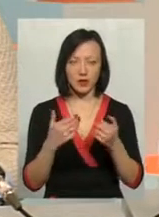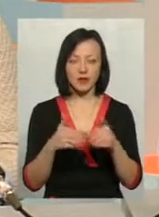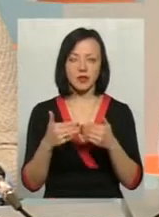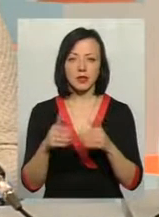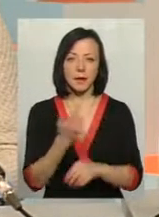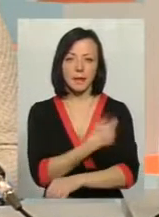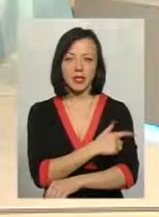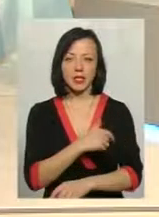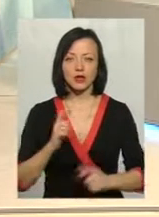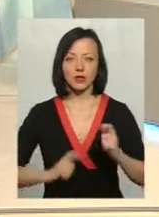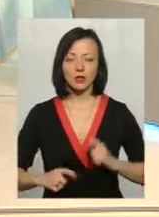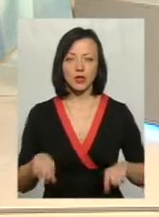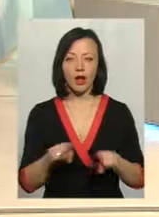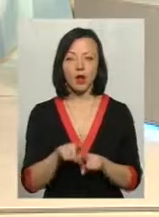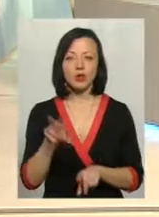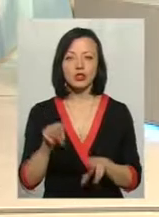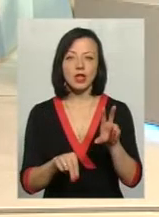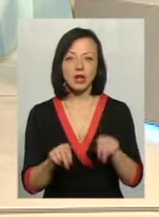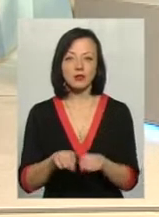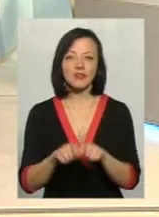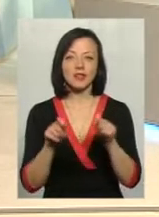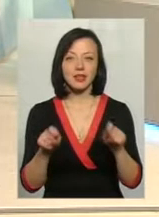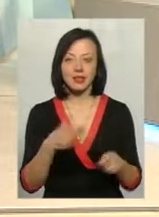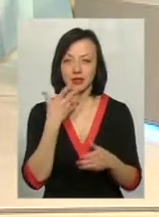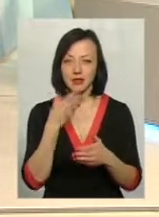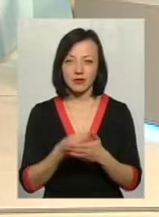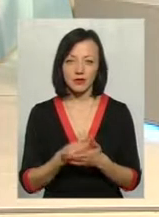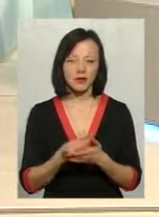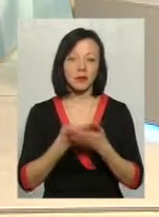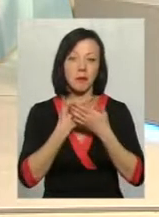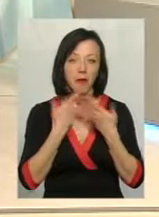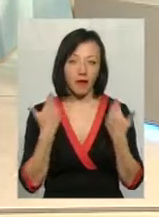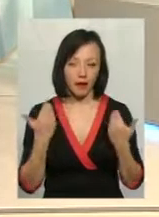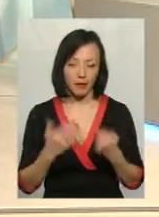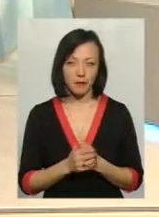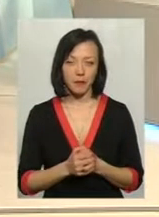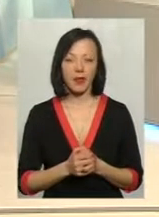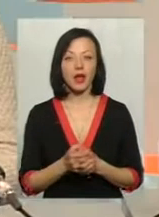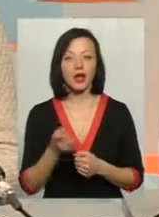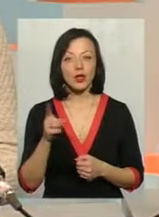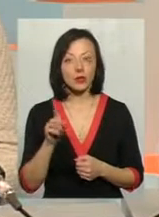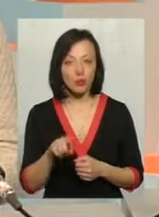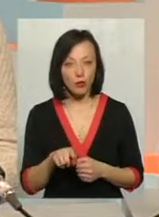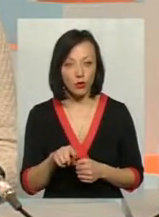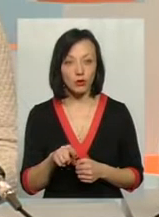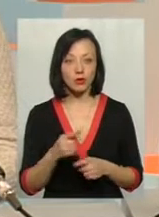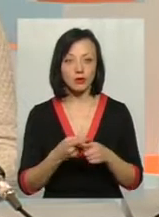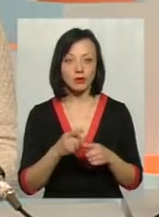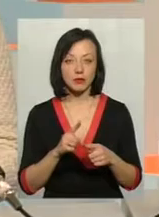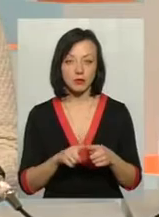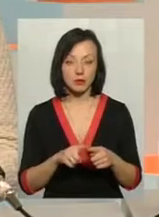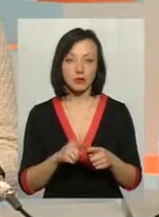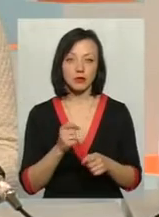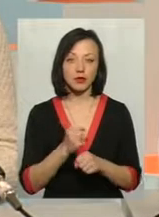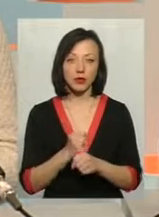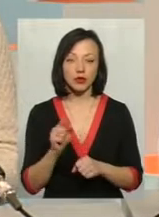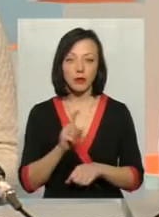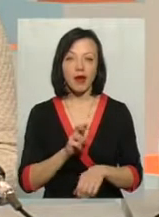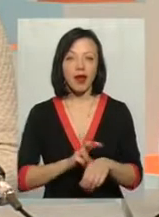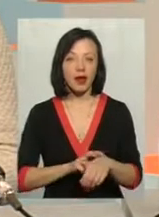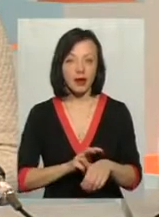медичних вузів такого шансу відкривати свою приватну клініку, на жаль, немає. Тому, власне, рухаємося ми до того, аби